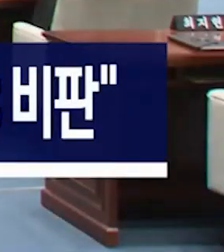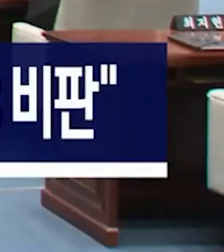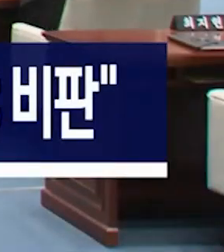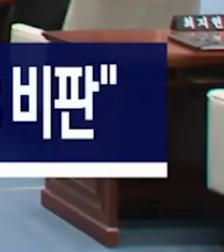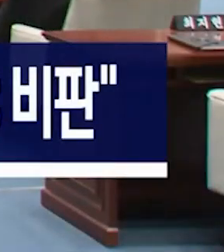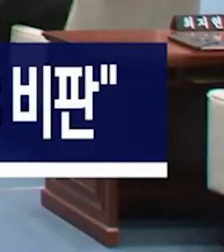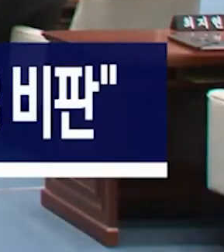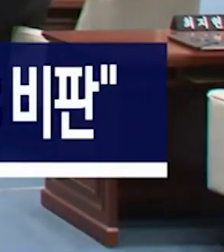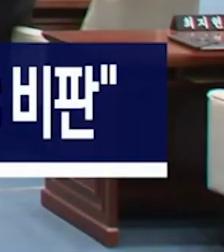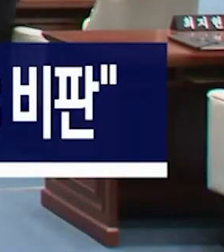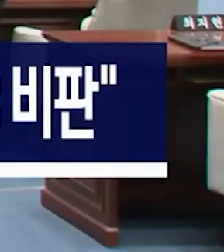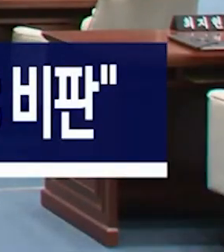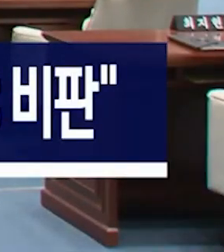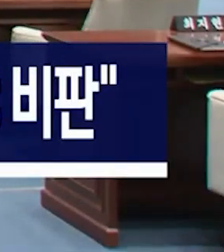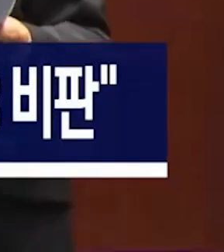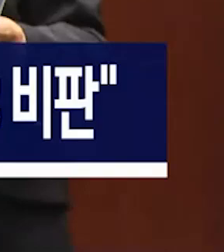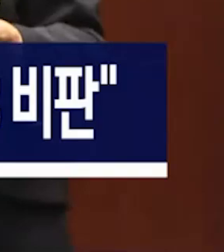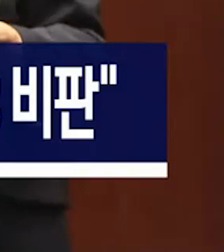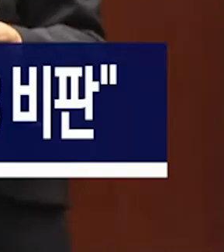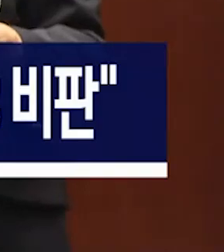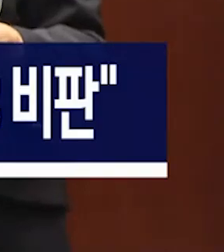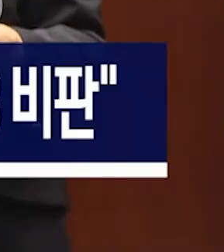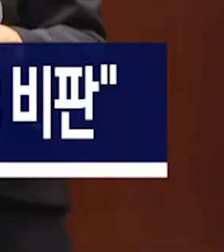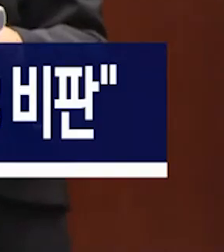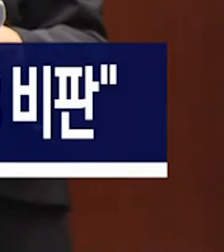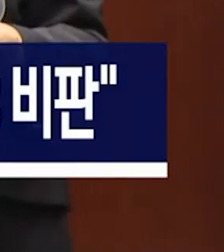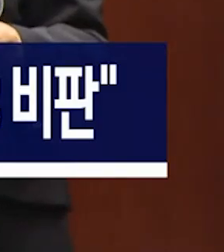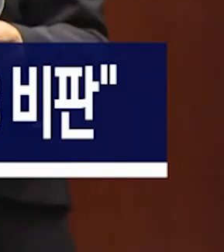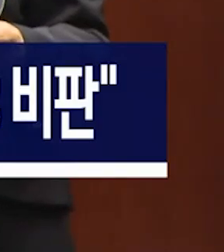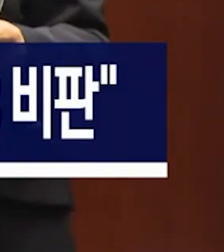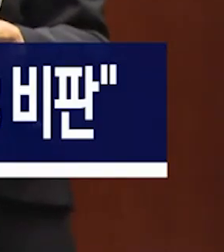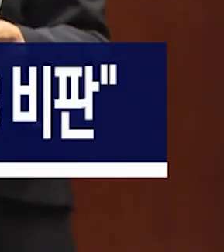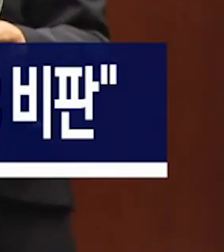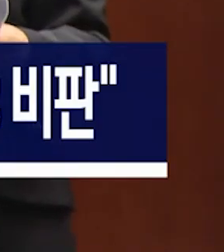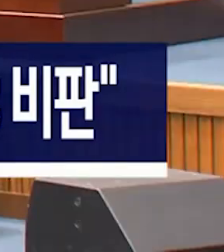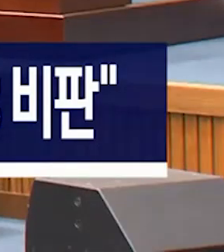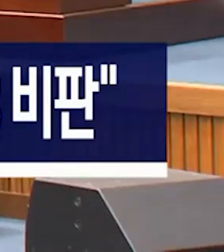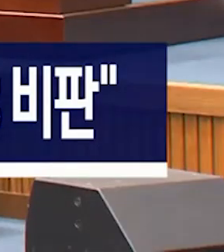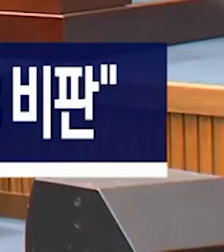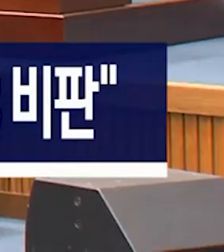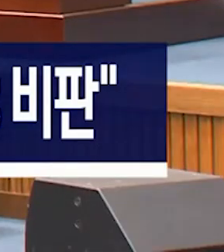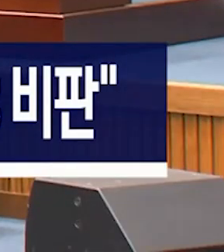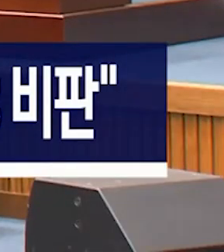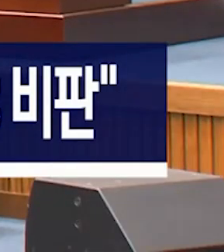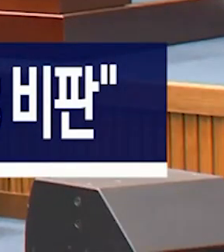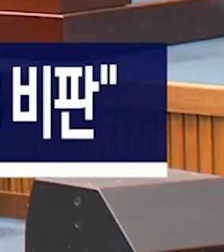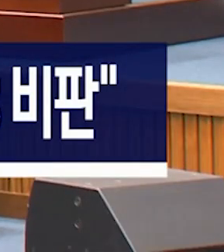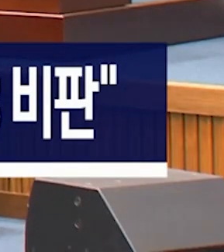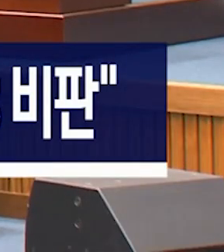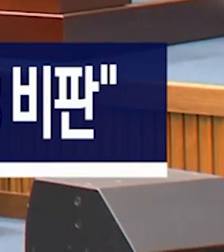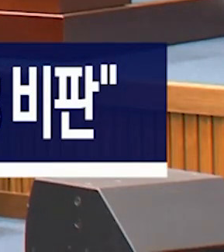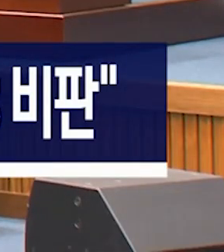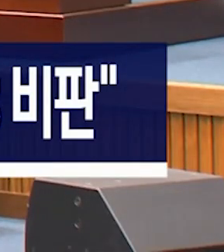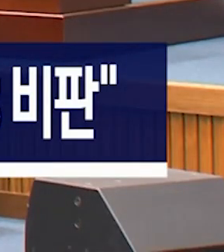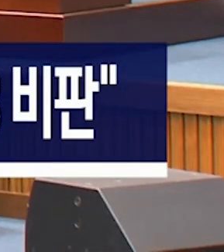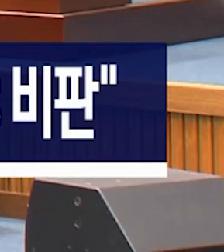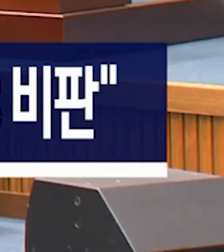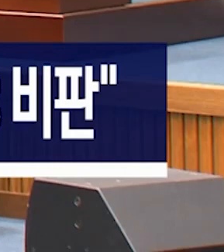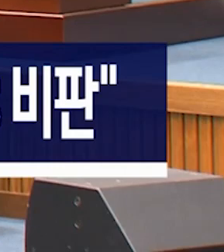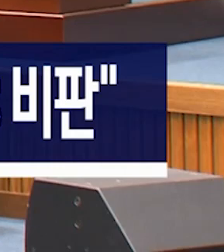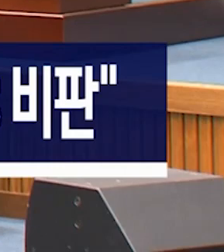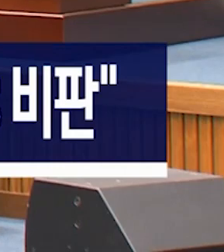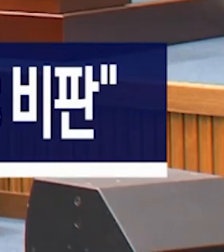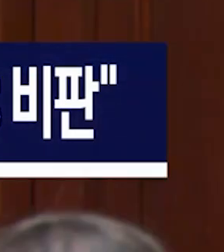20대에서 40대 광주광역시 의원 5명이 5.18은 누구의 것이냐며 기억 내 보이지 않는 5.18 카르텔을 비판하고